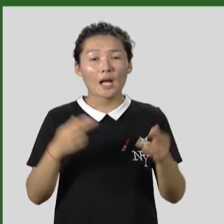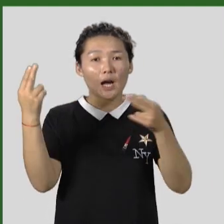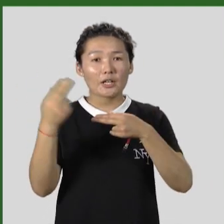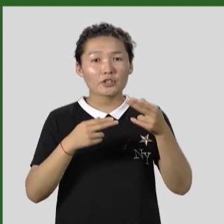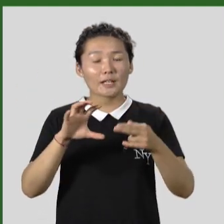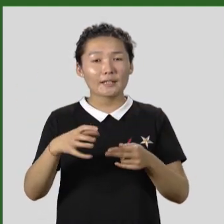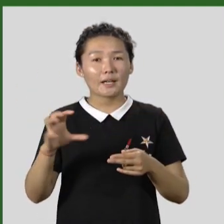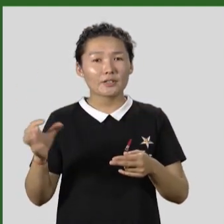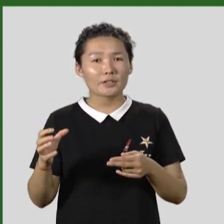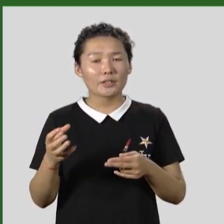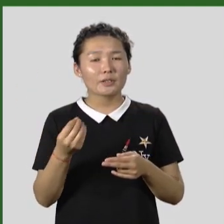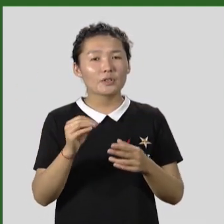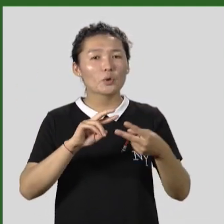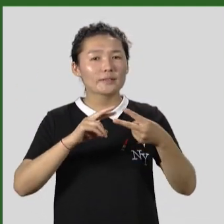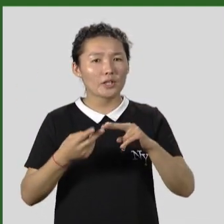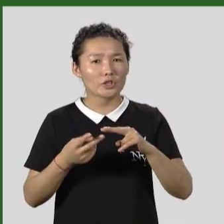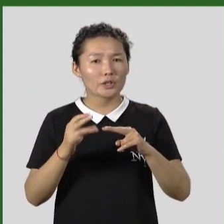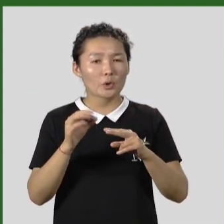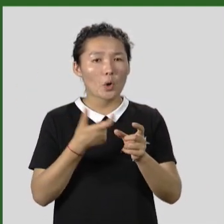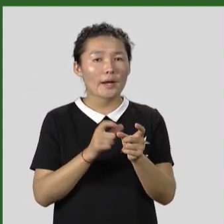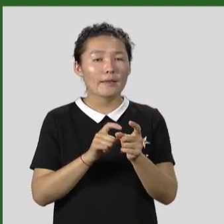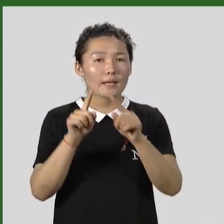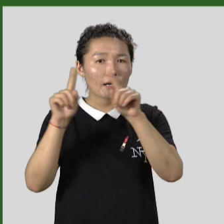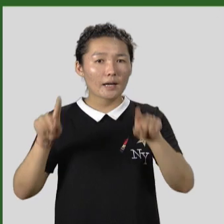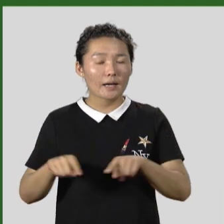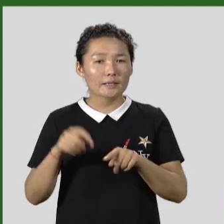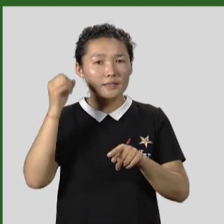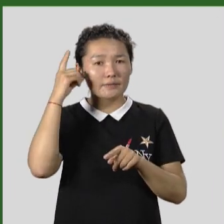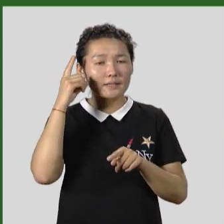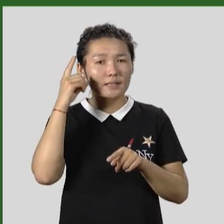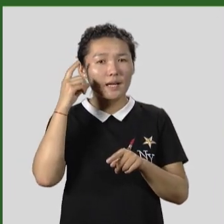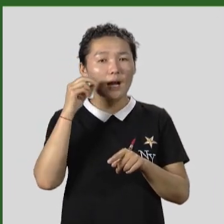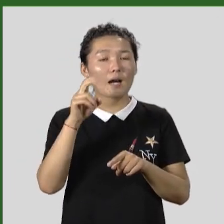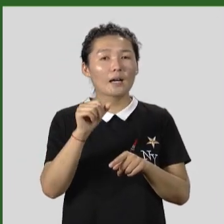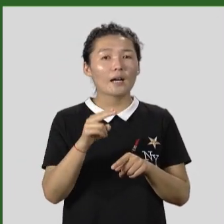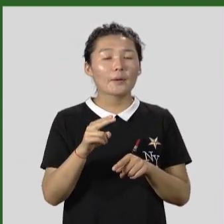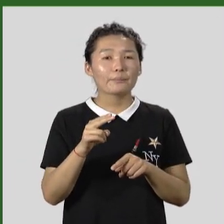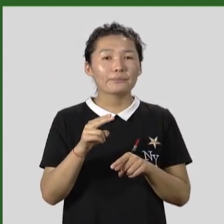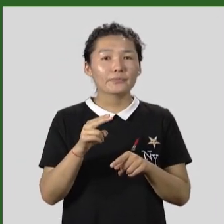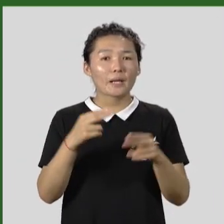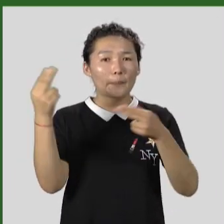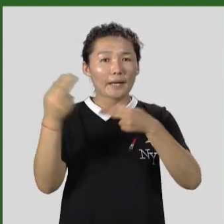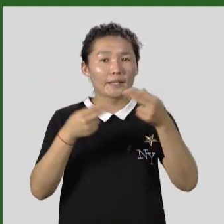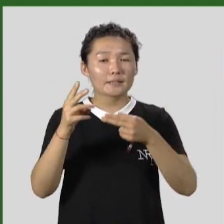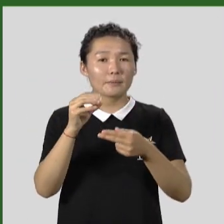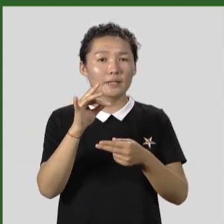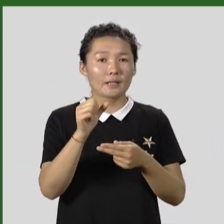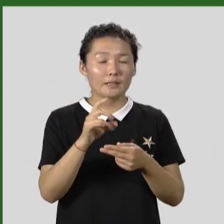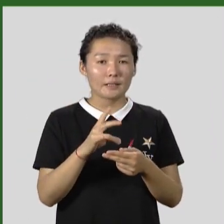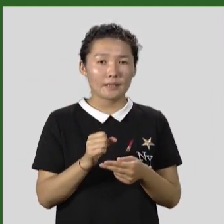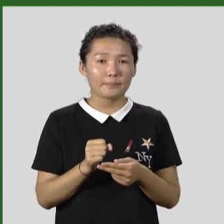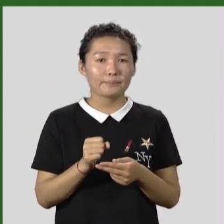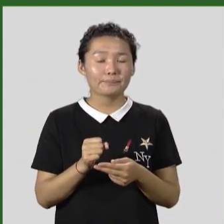Очертания континентов все еще искажены, но эта карта, известная как проекция Меркатора, стала надежным навигационным